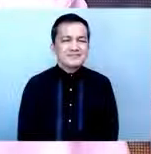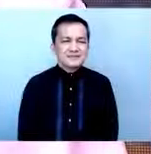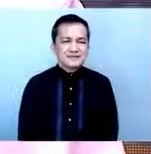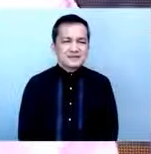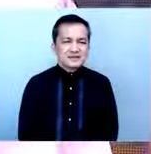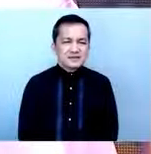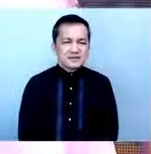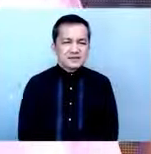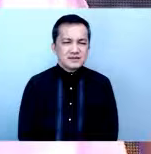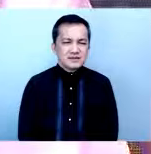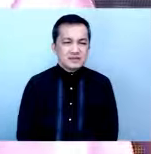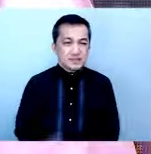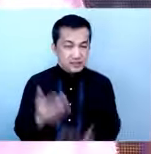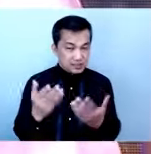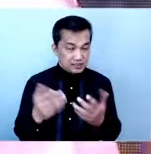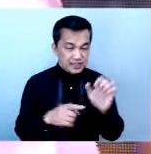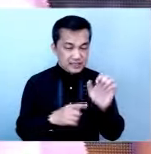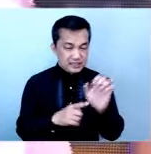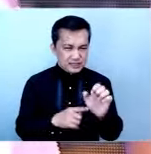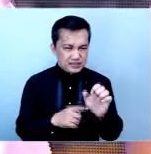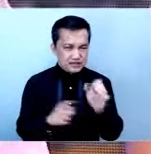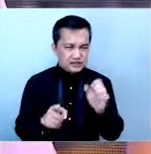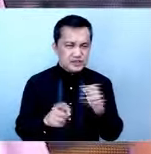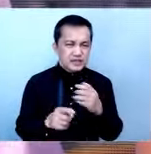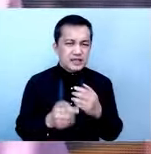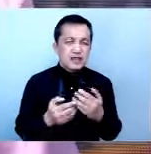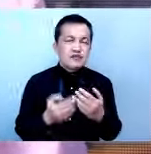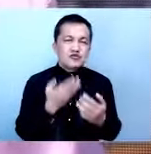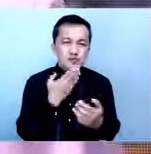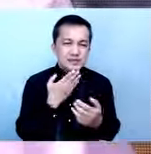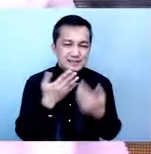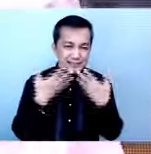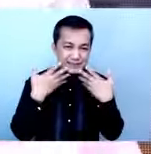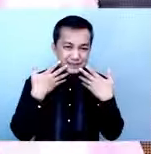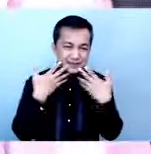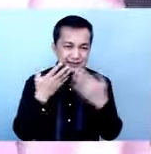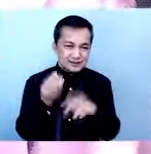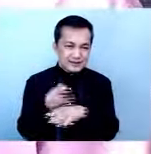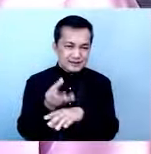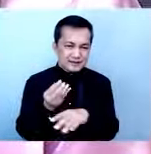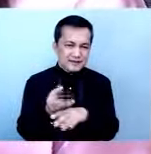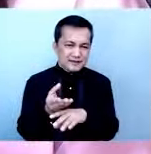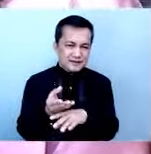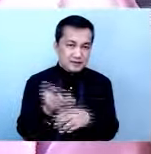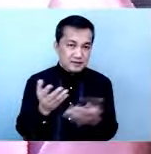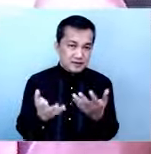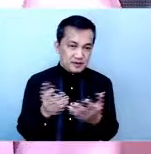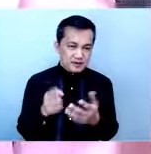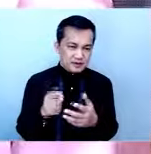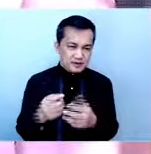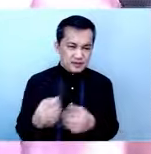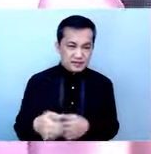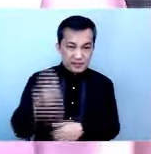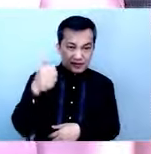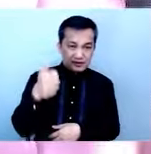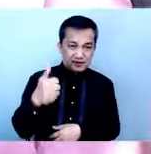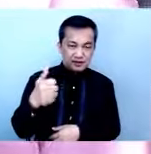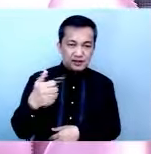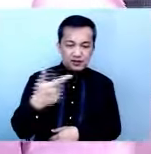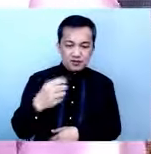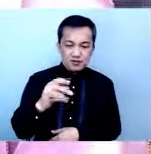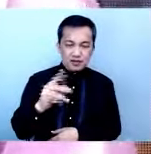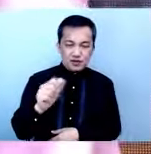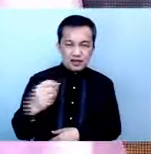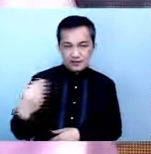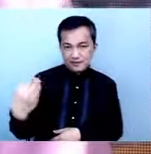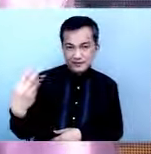Ang inyo naman pong extra happy, extra sweet na mga ngiti, ibida na yan. Kapatid, malay nyo, kayo pong manalo sa aming kagumoka. Ako,